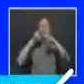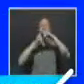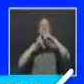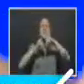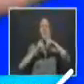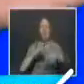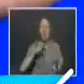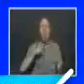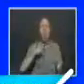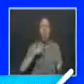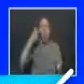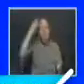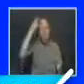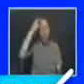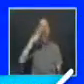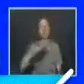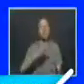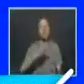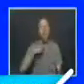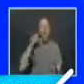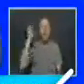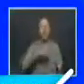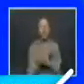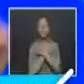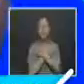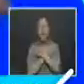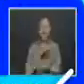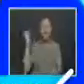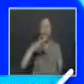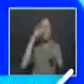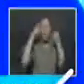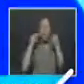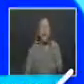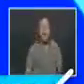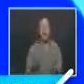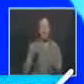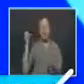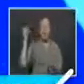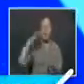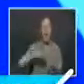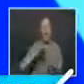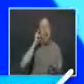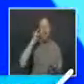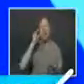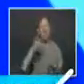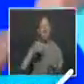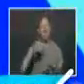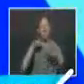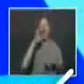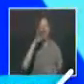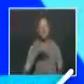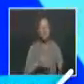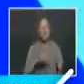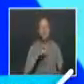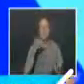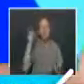ערבים! תרצו איפה שלא תהפכו את זה, באנו ממרוקו ובאנו תימן ובאנו לא יודע, מאלג'יר, באנו מאיפה שלא